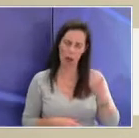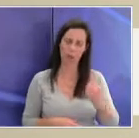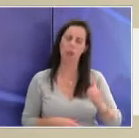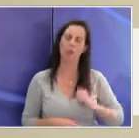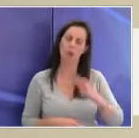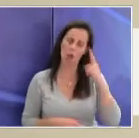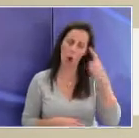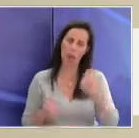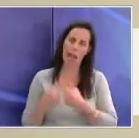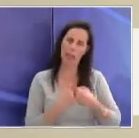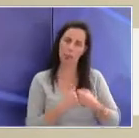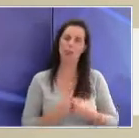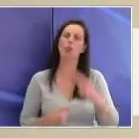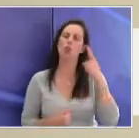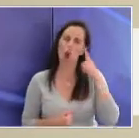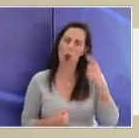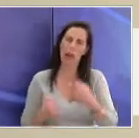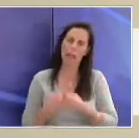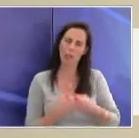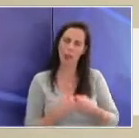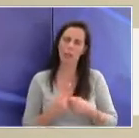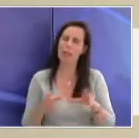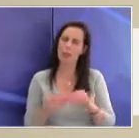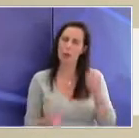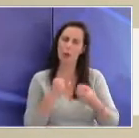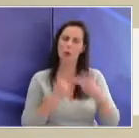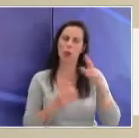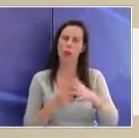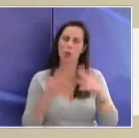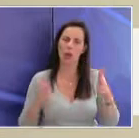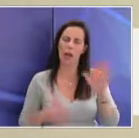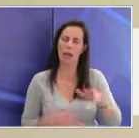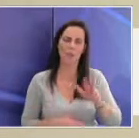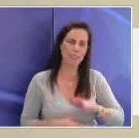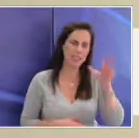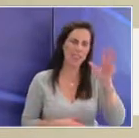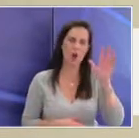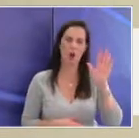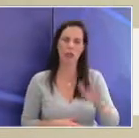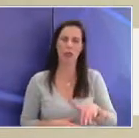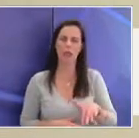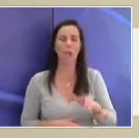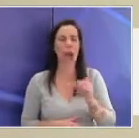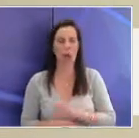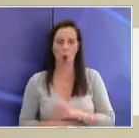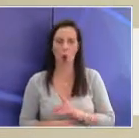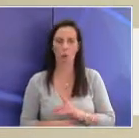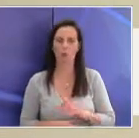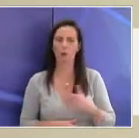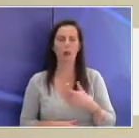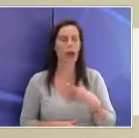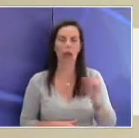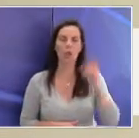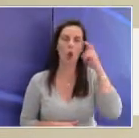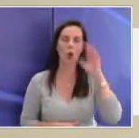יודע להתמודד עם זה, יודע להתמודד עם קשיים הרבה יותר גדולים, גם בצפון, גם בדרום וכן הלאה. אני